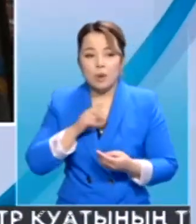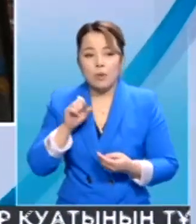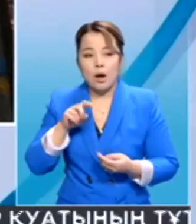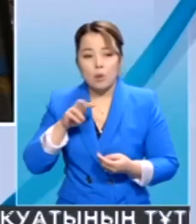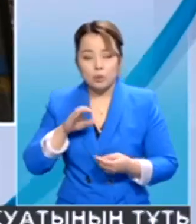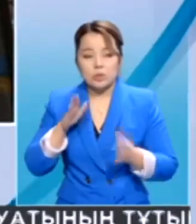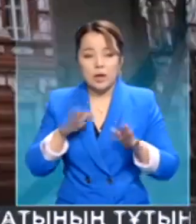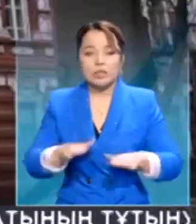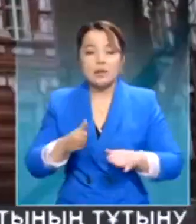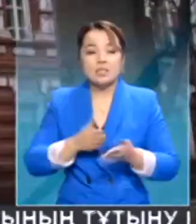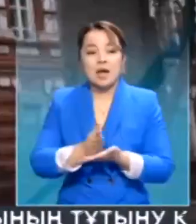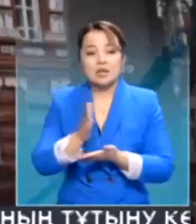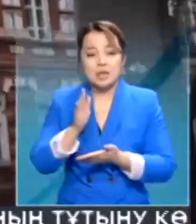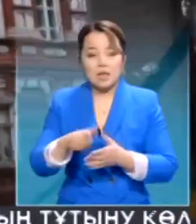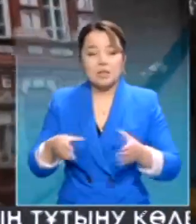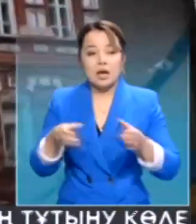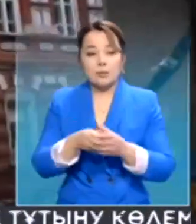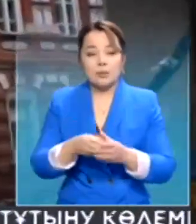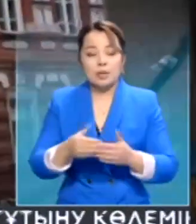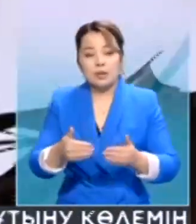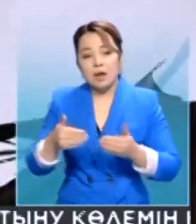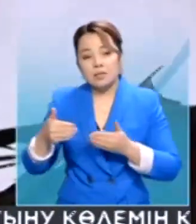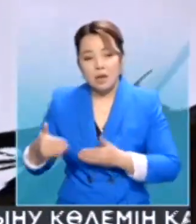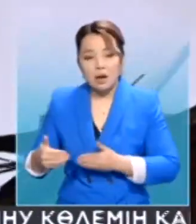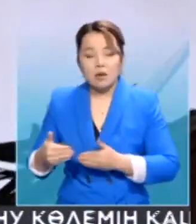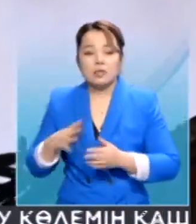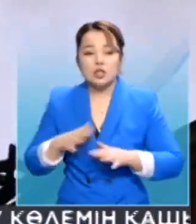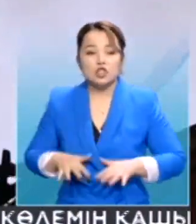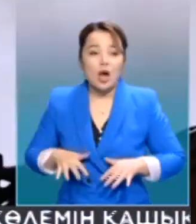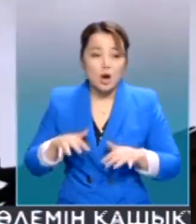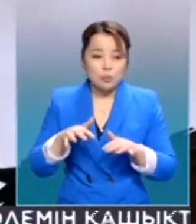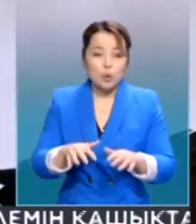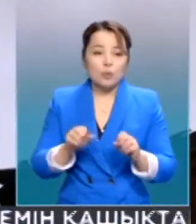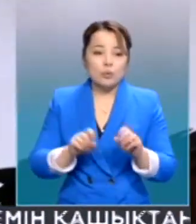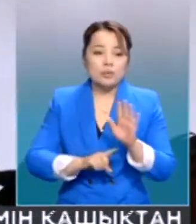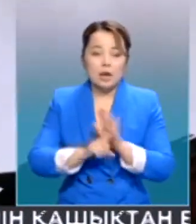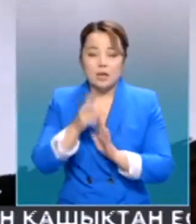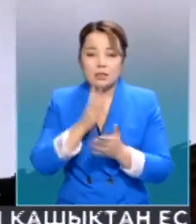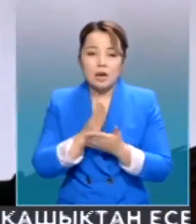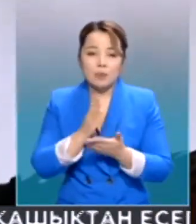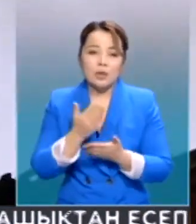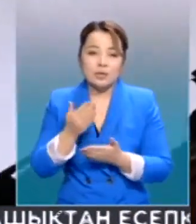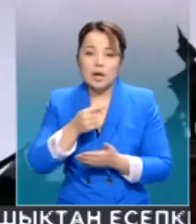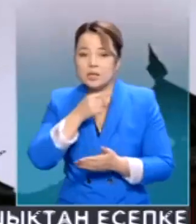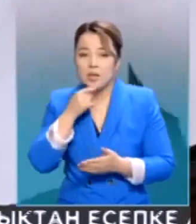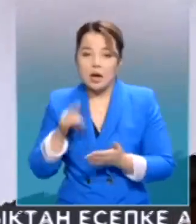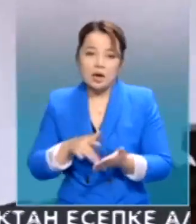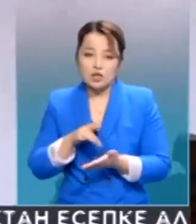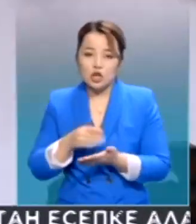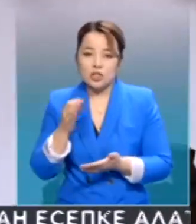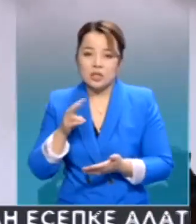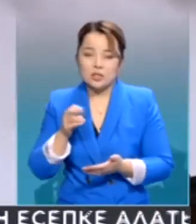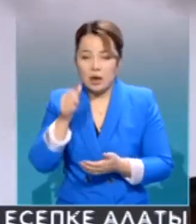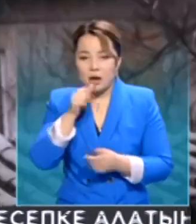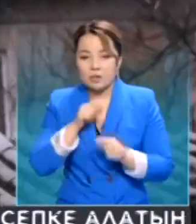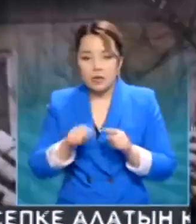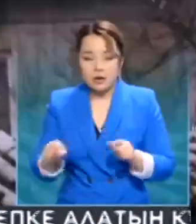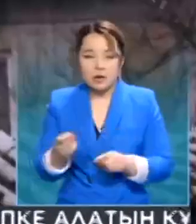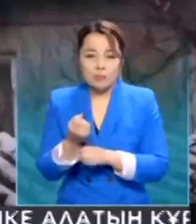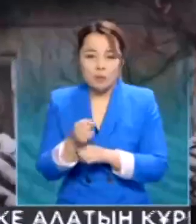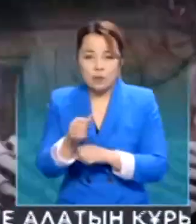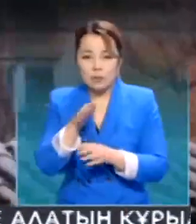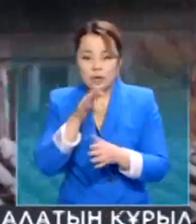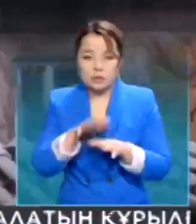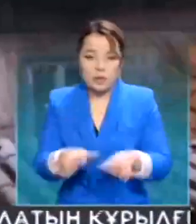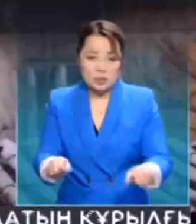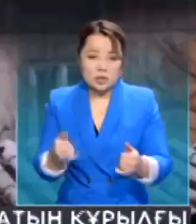Бахмуттан стратегиялық шегініс жасап, қарымта шабуылдауға кірісуі мүмкін деді. Ресейліктер қаланы шілде айынан бері ала алмай